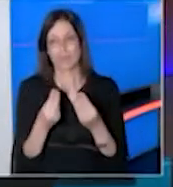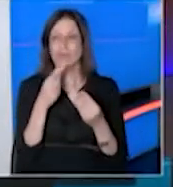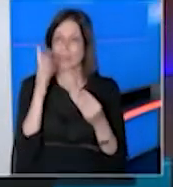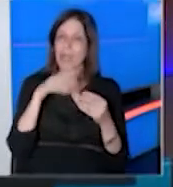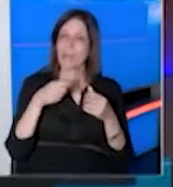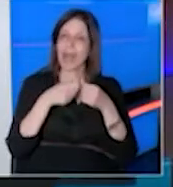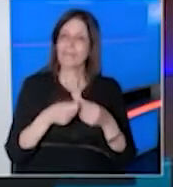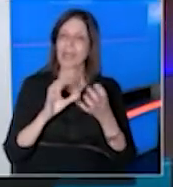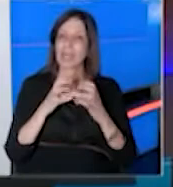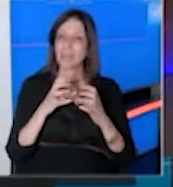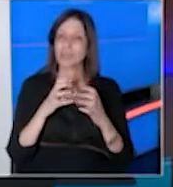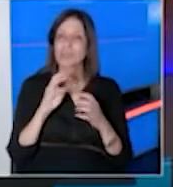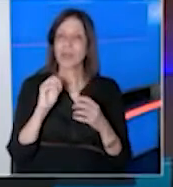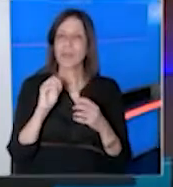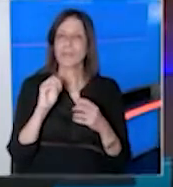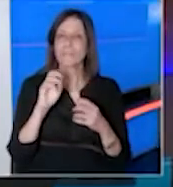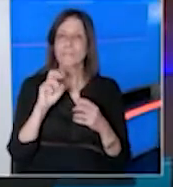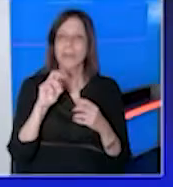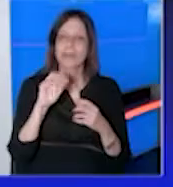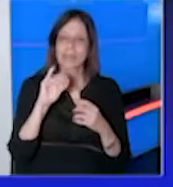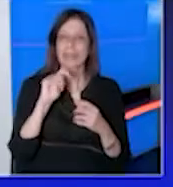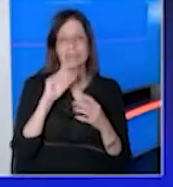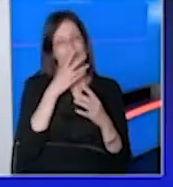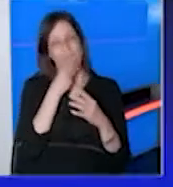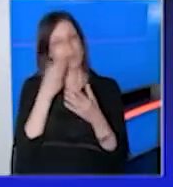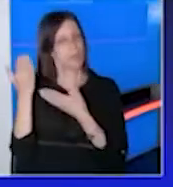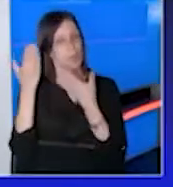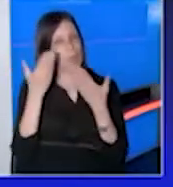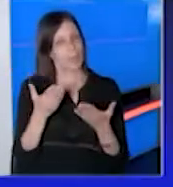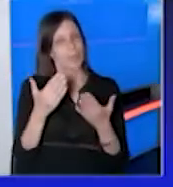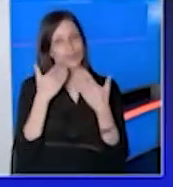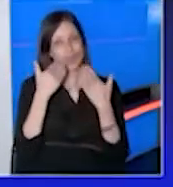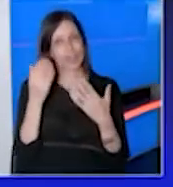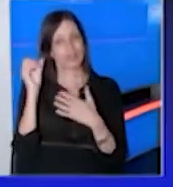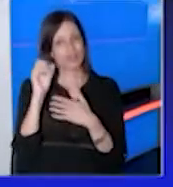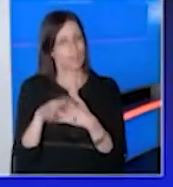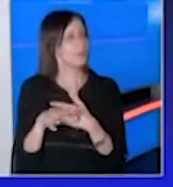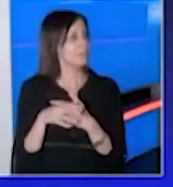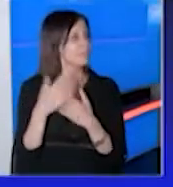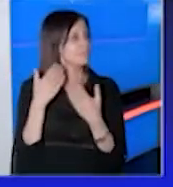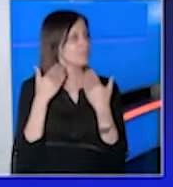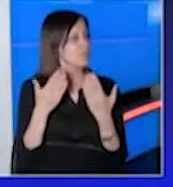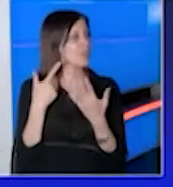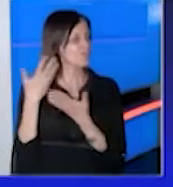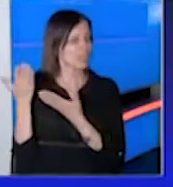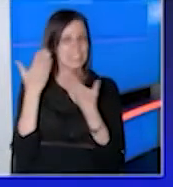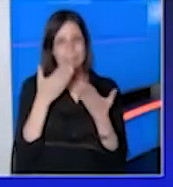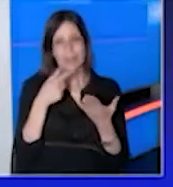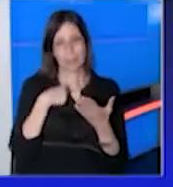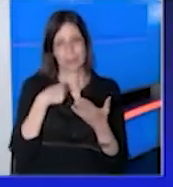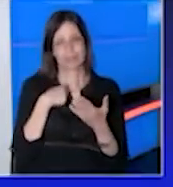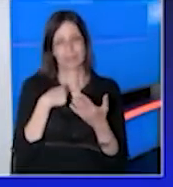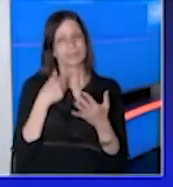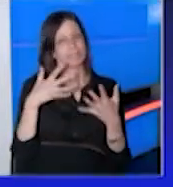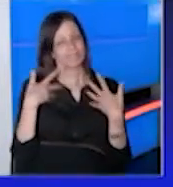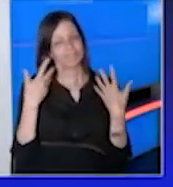גם חבר קיבוץ מענית. נכון. יפה, ברוך הבא. תודה רבה שהגעת. תודה רבה שהזמנתם אותי. בשמחה רבה.